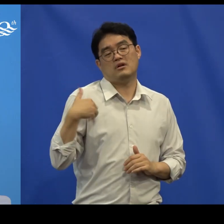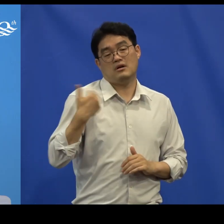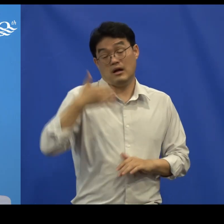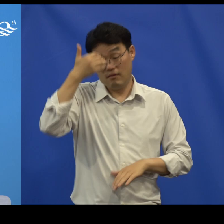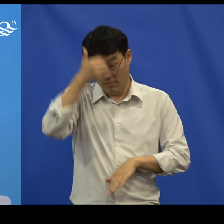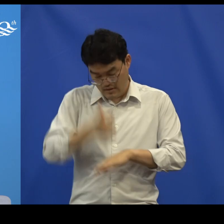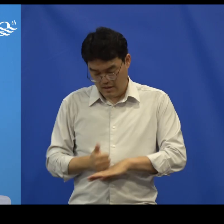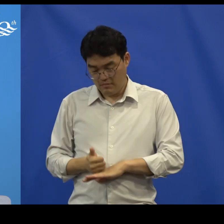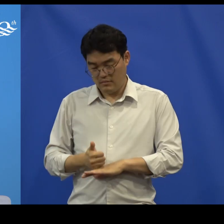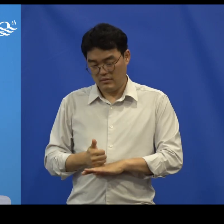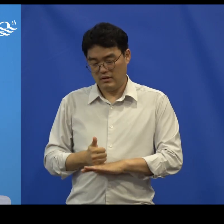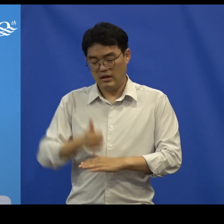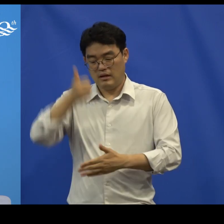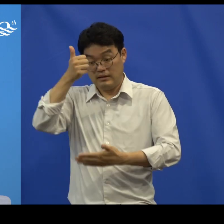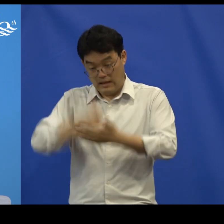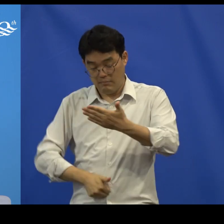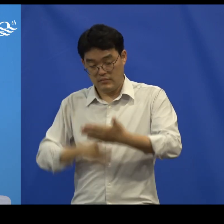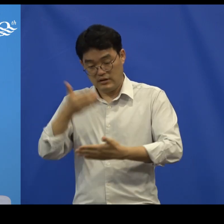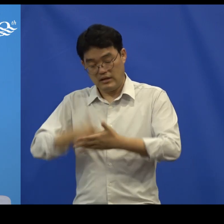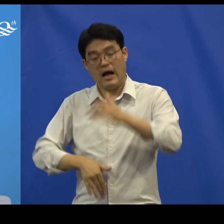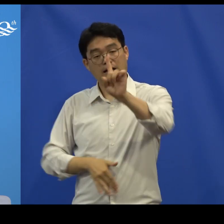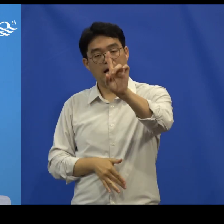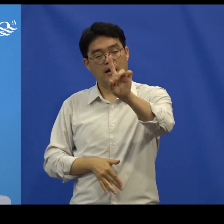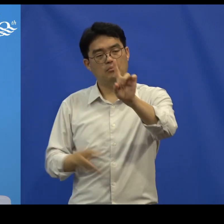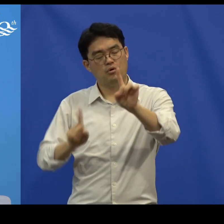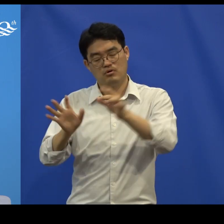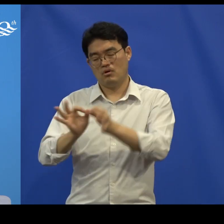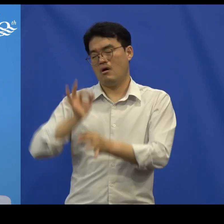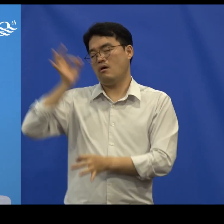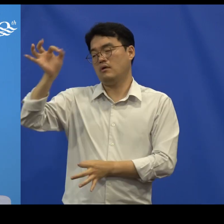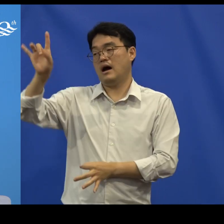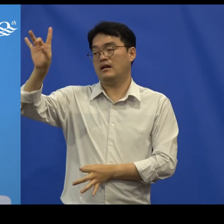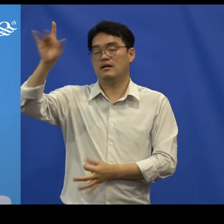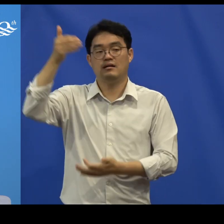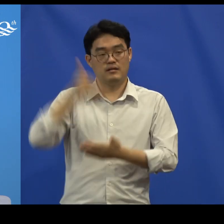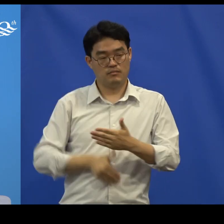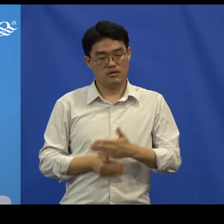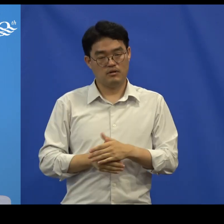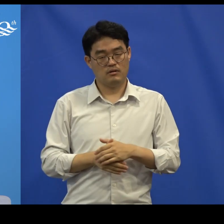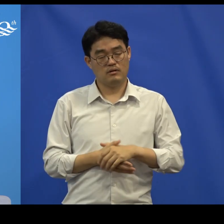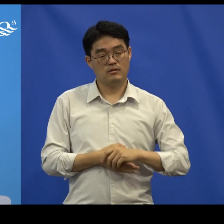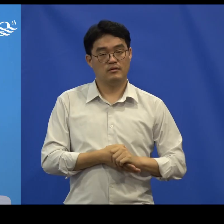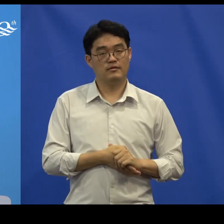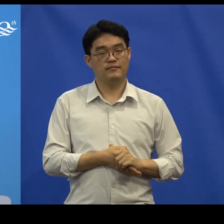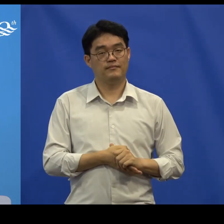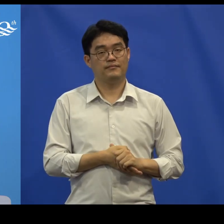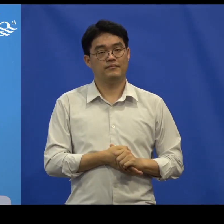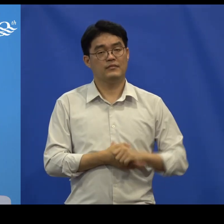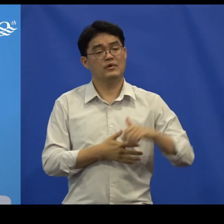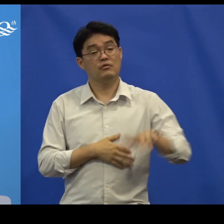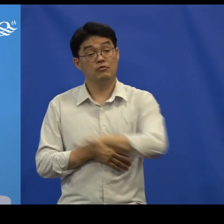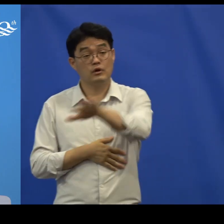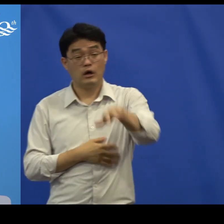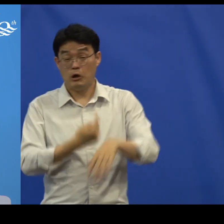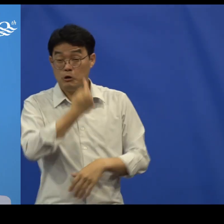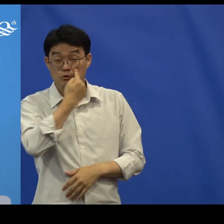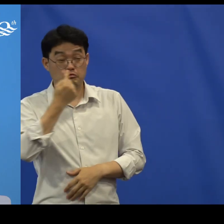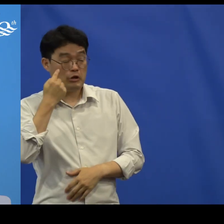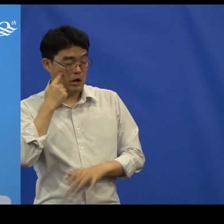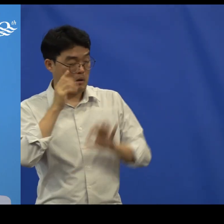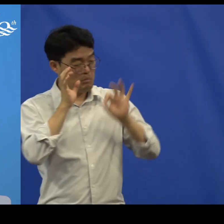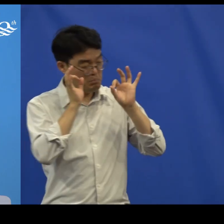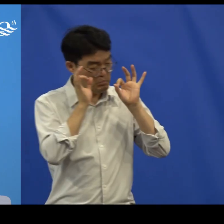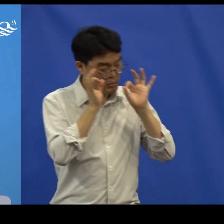고린도서 4장에서 바울이 얘기했던 것처럼 우리의 눈에 보이는 것은 보이는 게 아니라는 거. 왜냐하면 없어지니까 보이는 게 아니라는